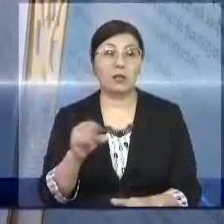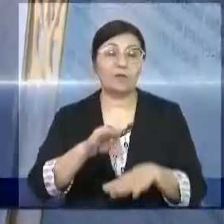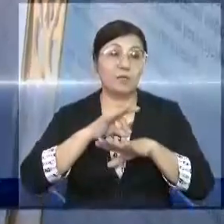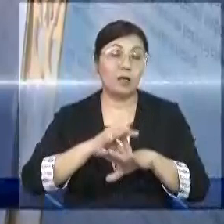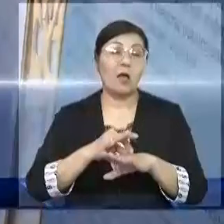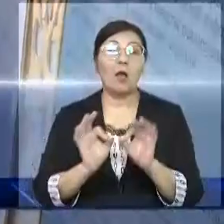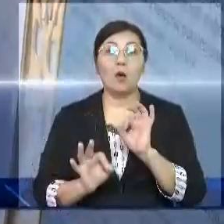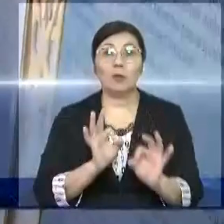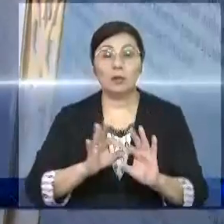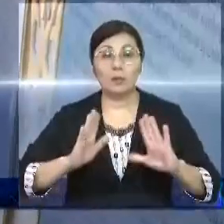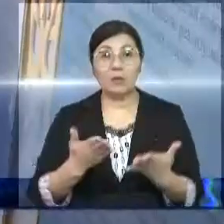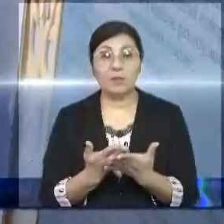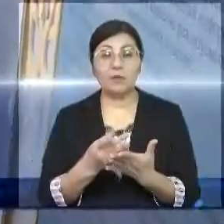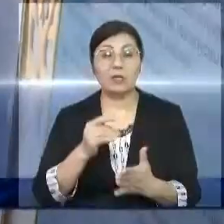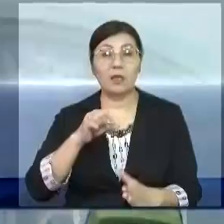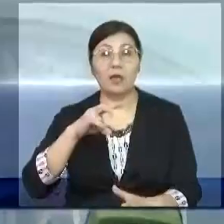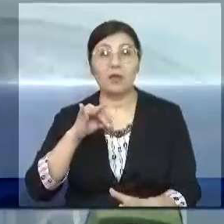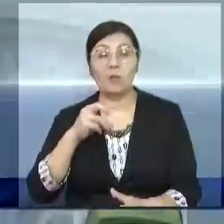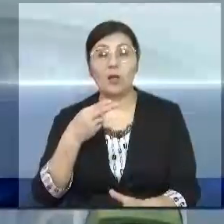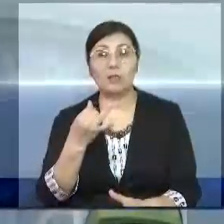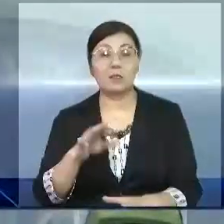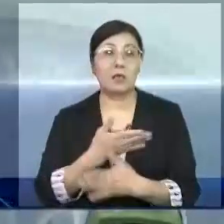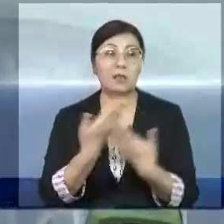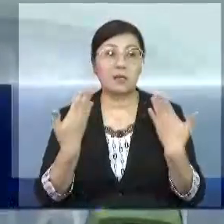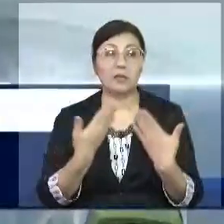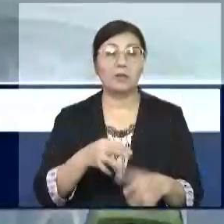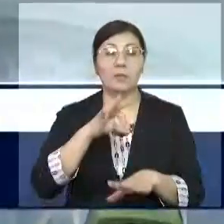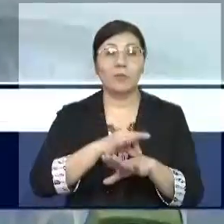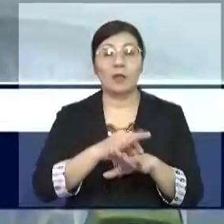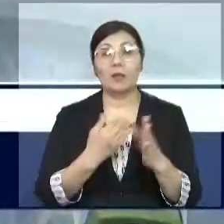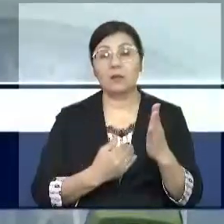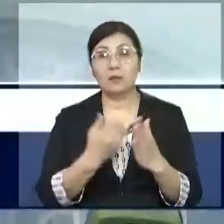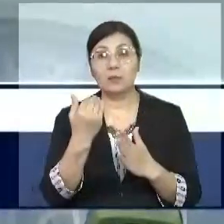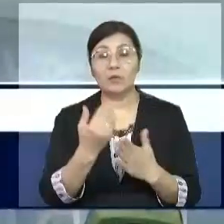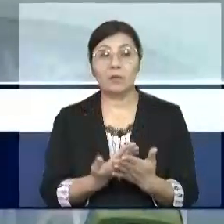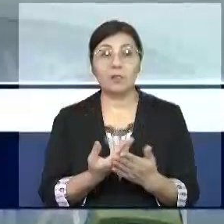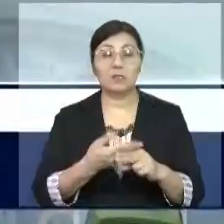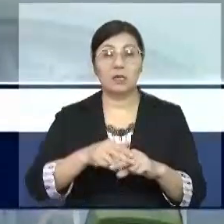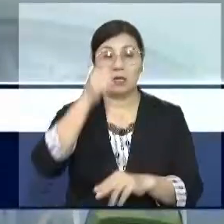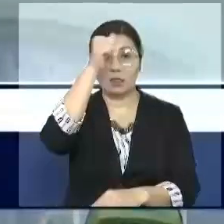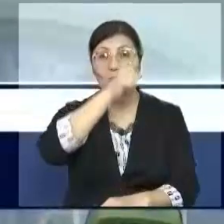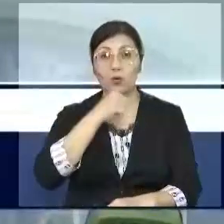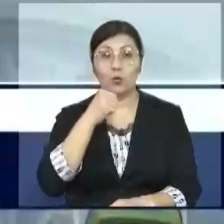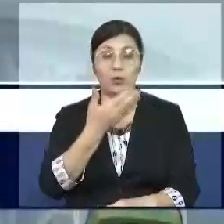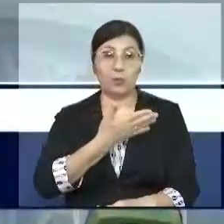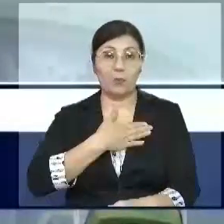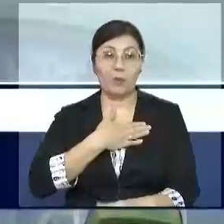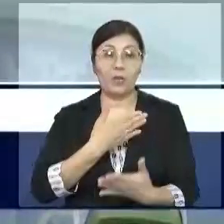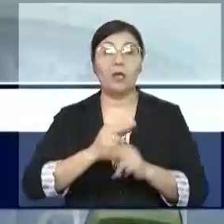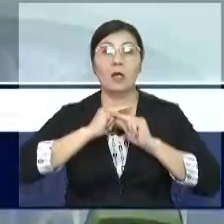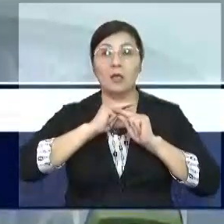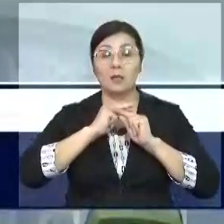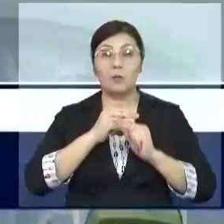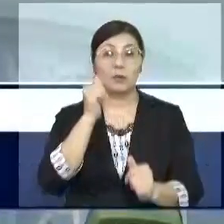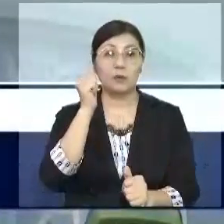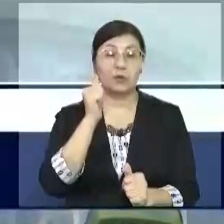без осложнений. В реанимации пациентов нет. Динамика заболеваемости. За этот год мы наблюдаем